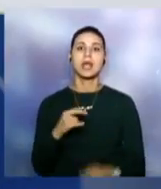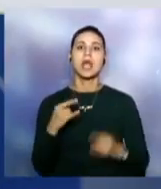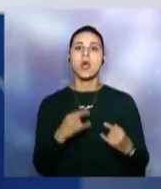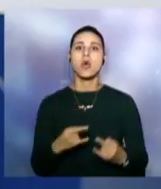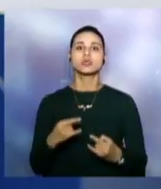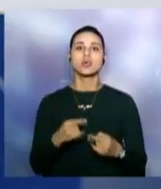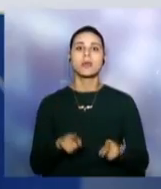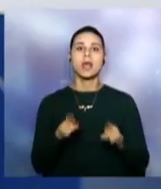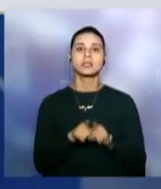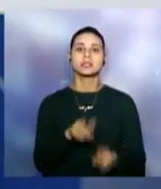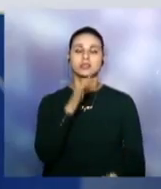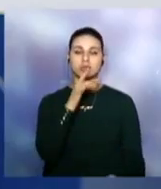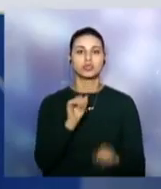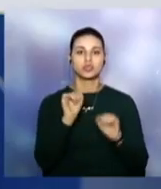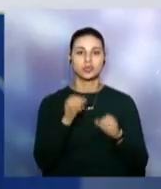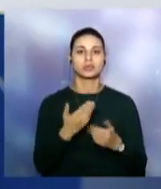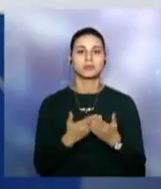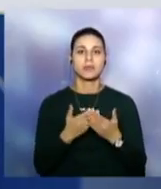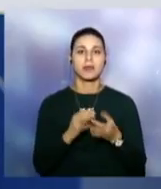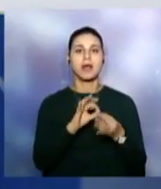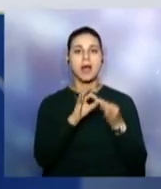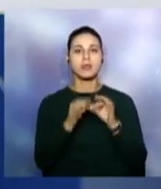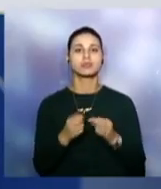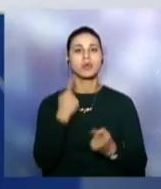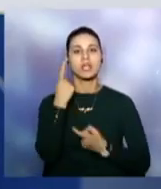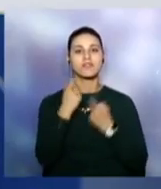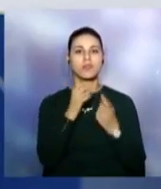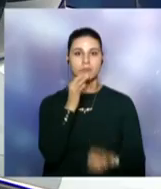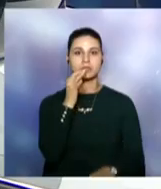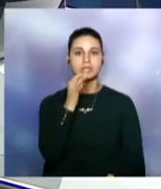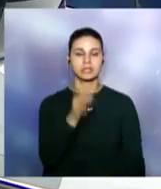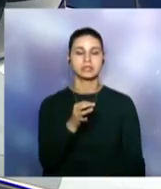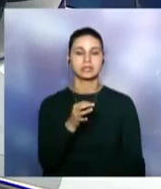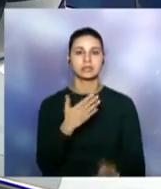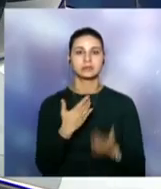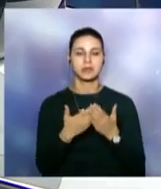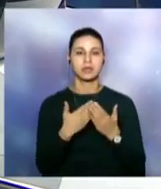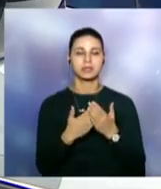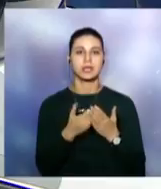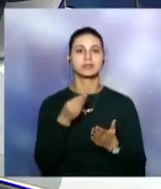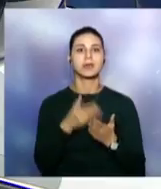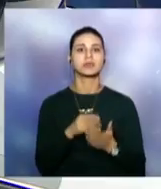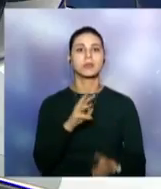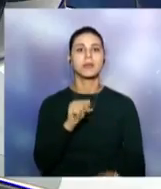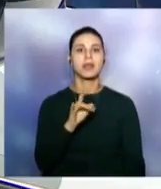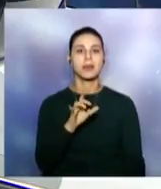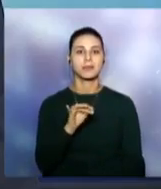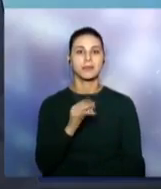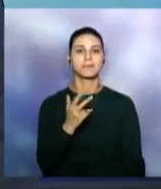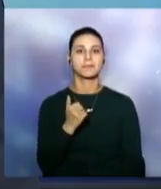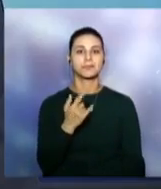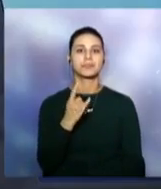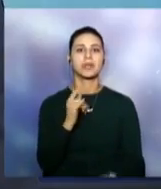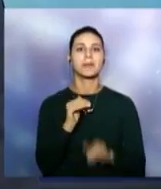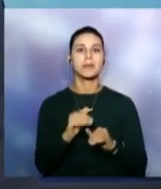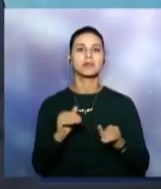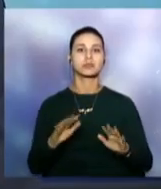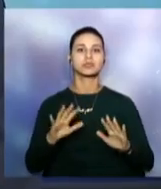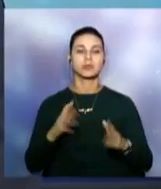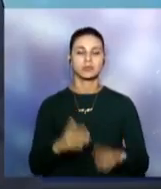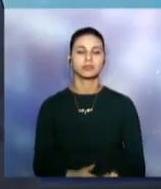ასეთ შემთხვევაში შეუძლია ამომწურავი ინფორმაცია მოგცეს ბატონ მერაბ? დიახ. ბავშვების